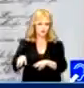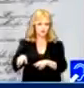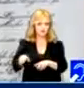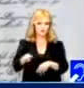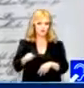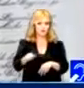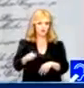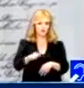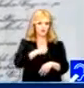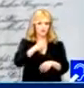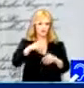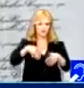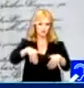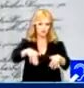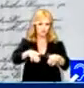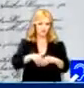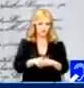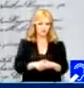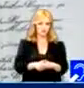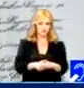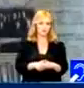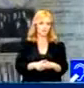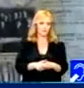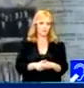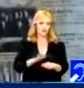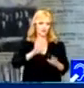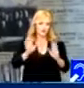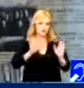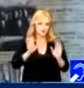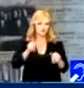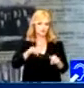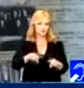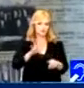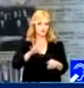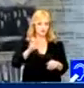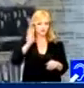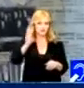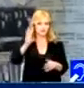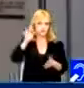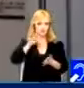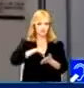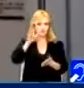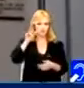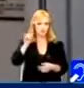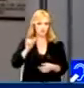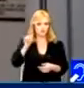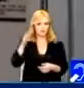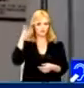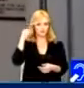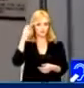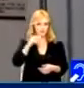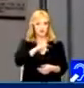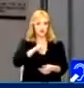frontului, dedându-se la tot felul de stricăciuni. Expoziția va fi prezentată în 3 centre universitare din Republica Moldova. Pe